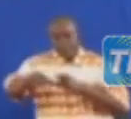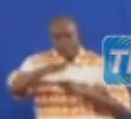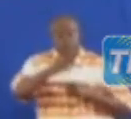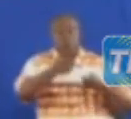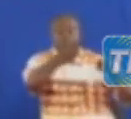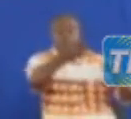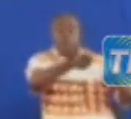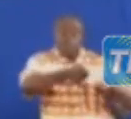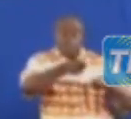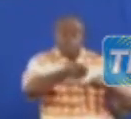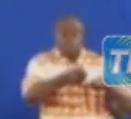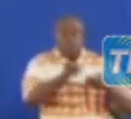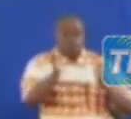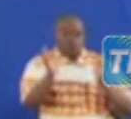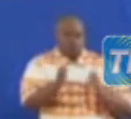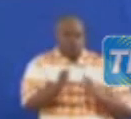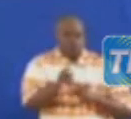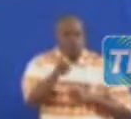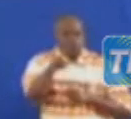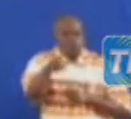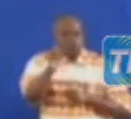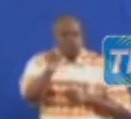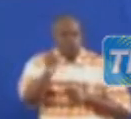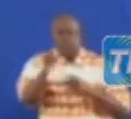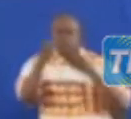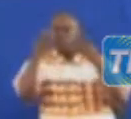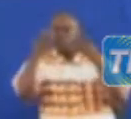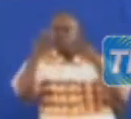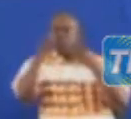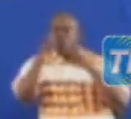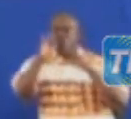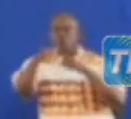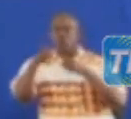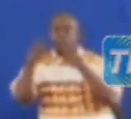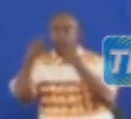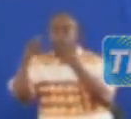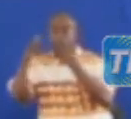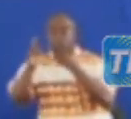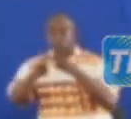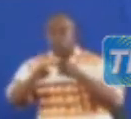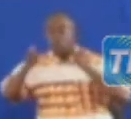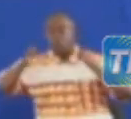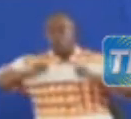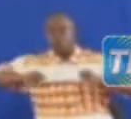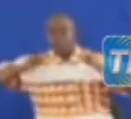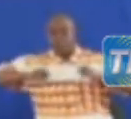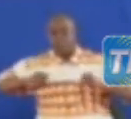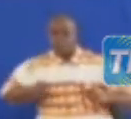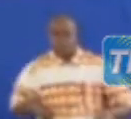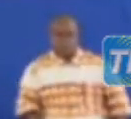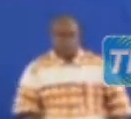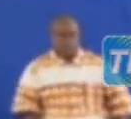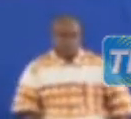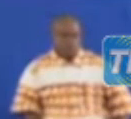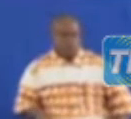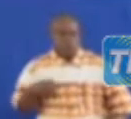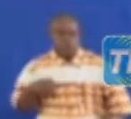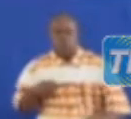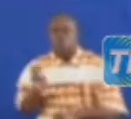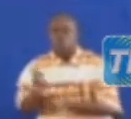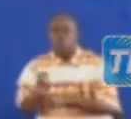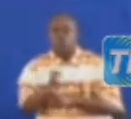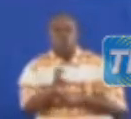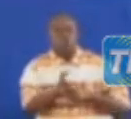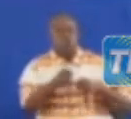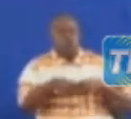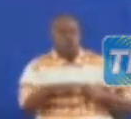mifugo, uvuvi, misitu, nyuki, wanyamapori na utalii, kusimamia utekelezaji wa majukumu